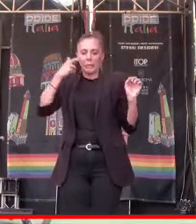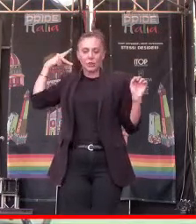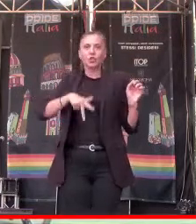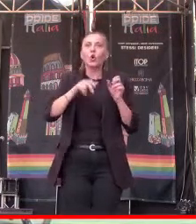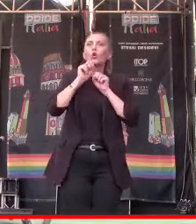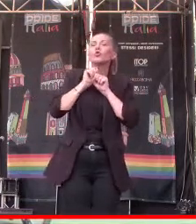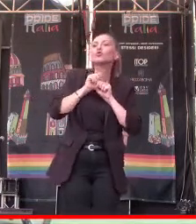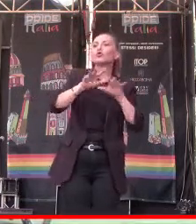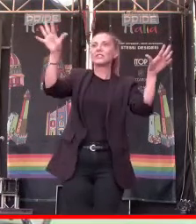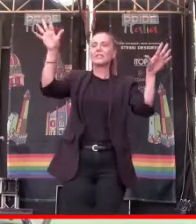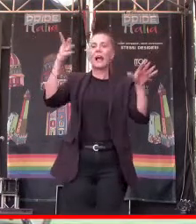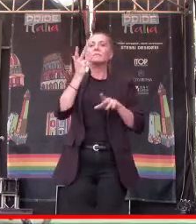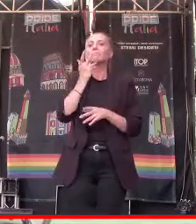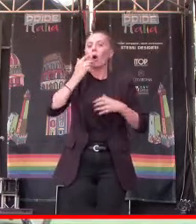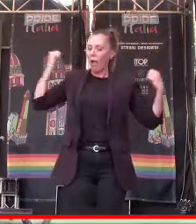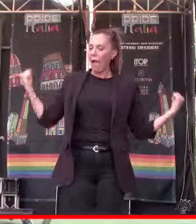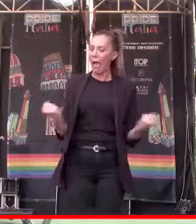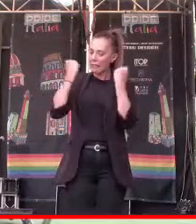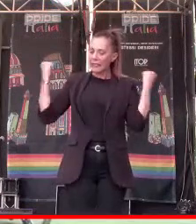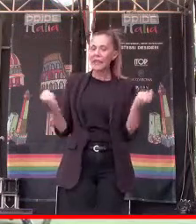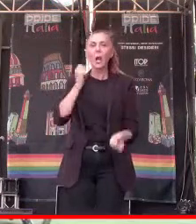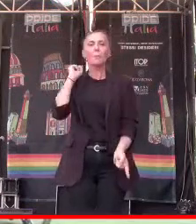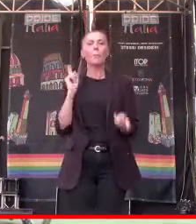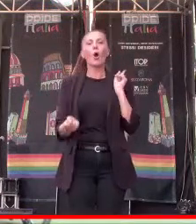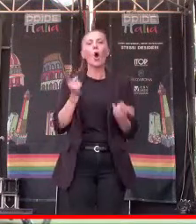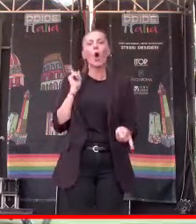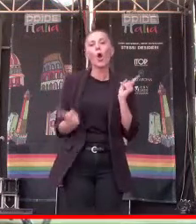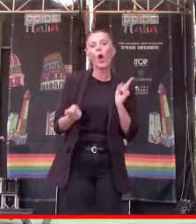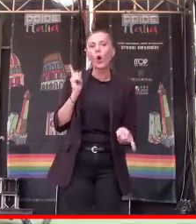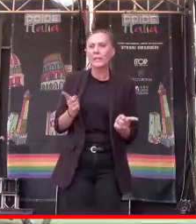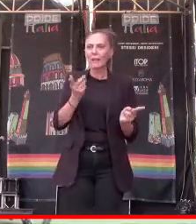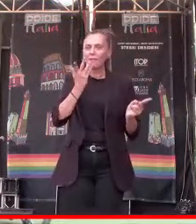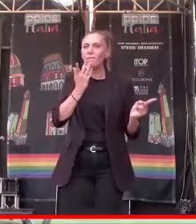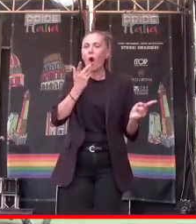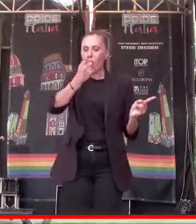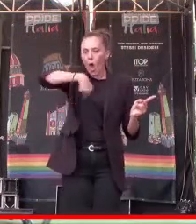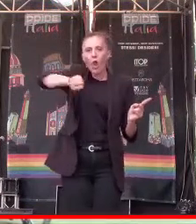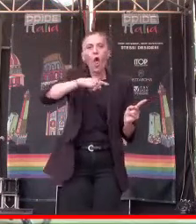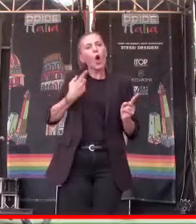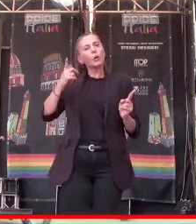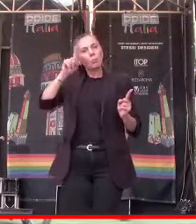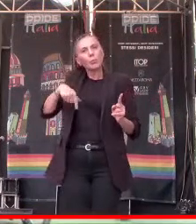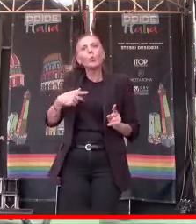voglia di essere attivi politicamente, è la loro voglia, la nostra voglia,